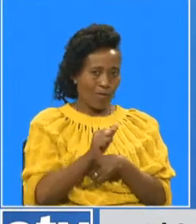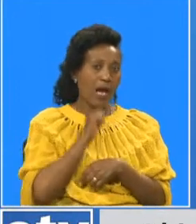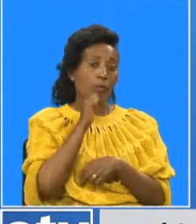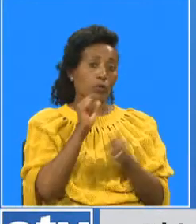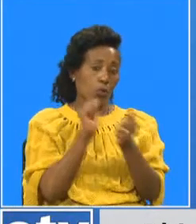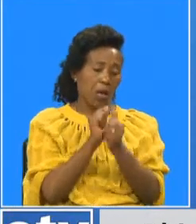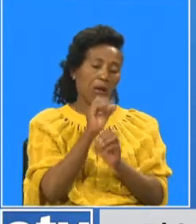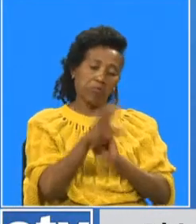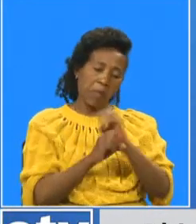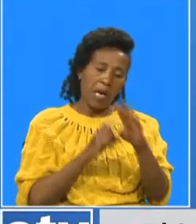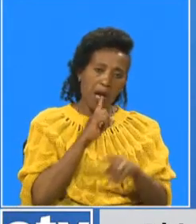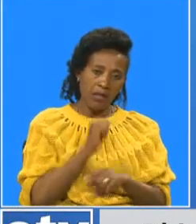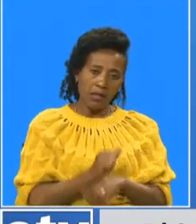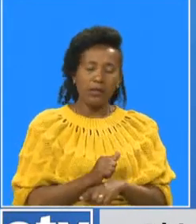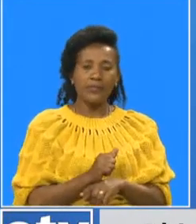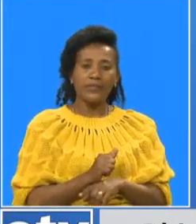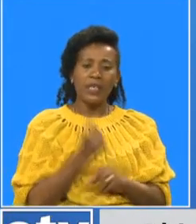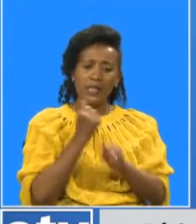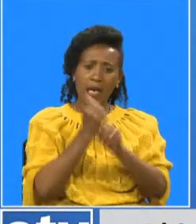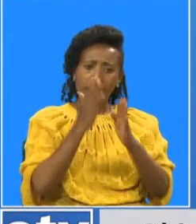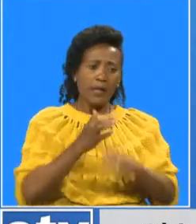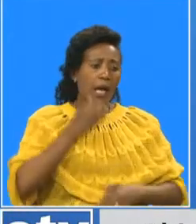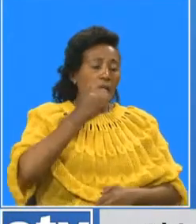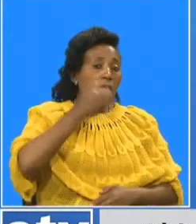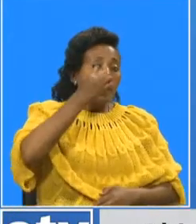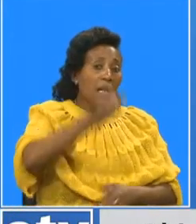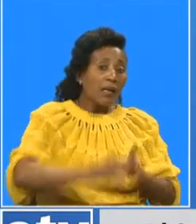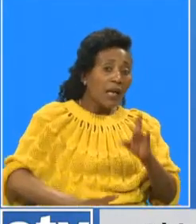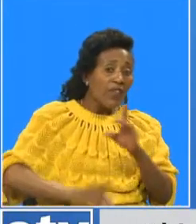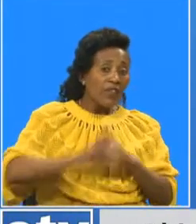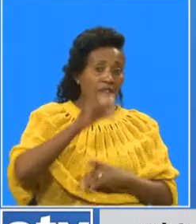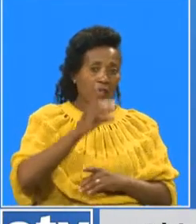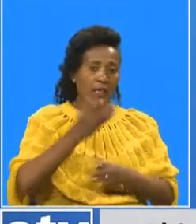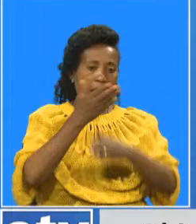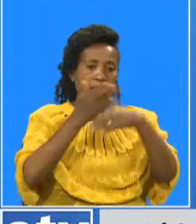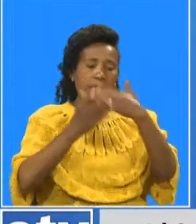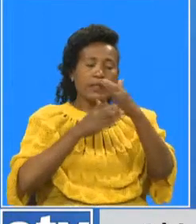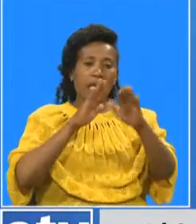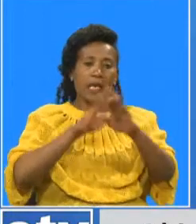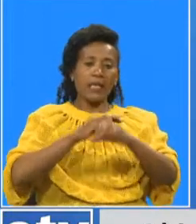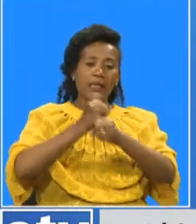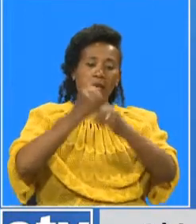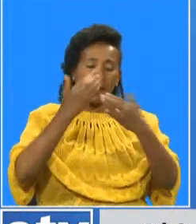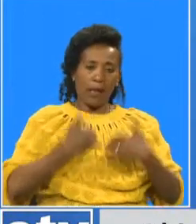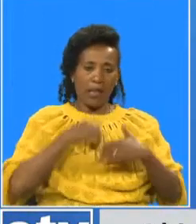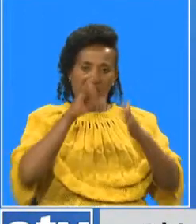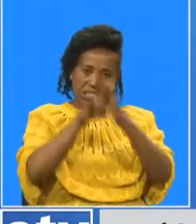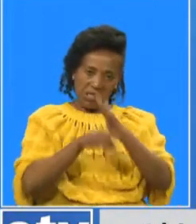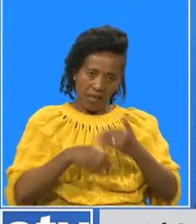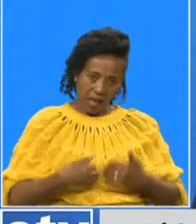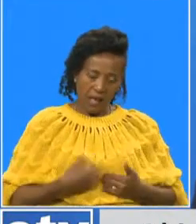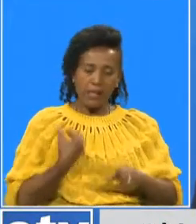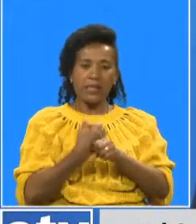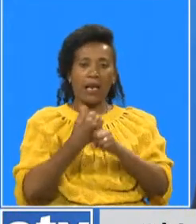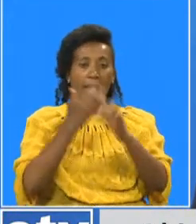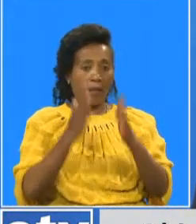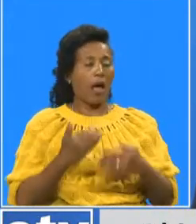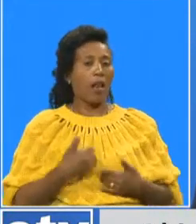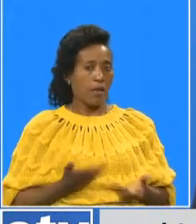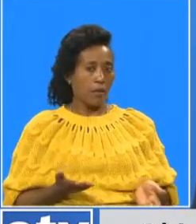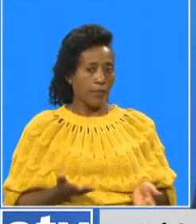ሀብቱ ጋር የመመካከር ሰራተኛ ሲባል ያው ከፍተኛ ደረጃ ላይ ያለ ሰራተኛ አለ፣ ዝቅተኛ ደረጃ ላይ ሆኖ የሚሰራ ሰራተኛ